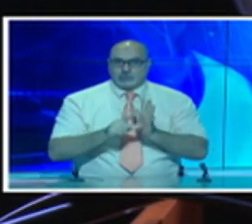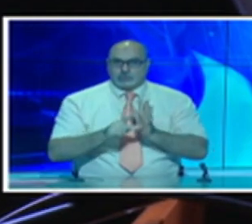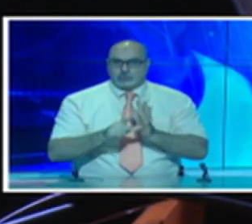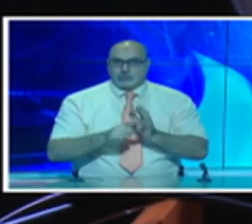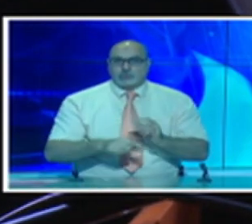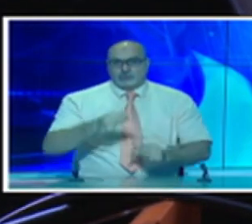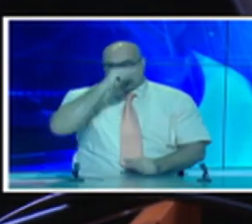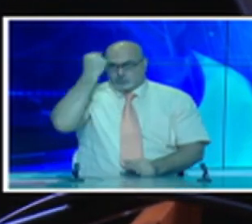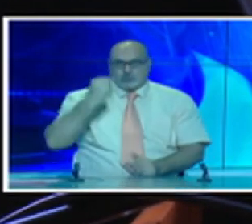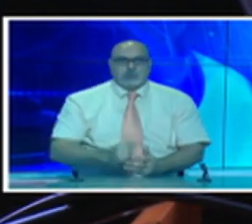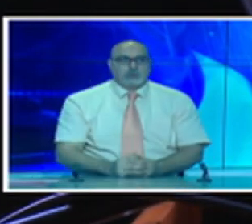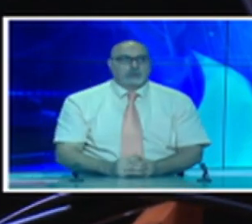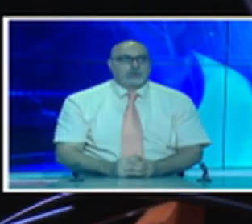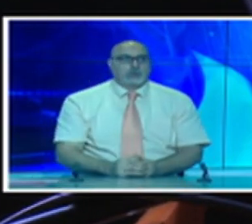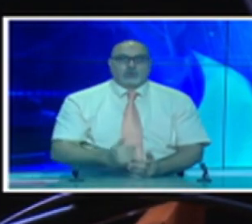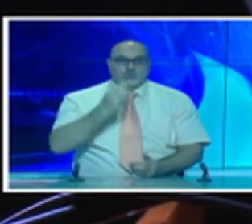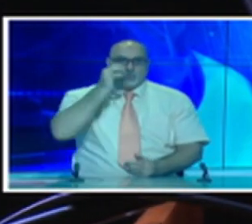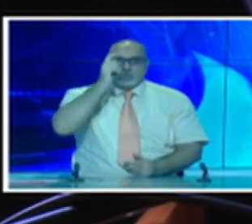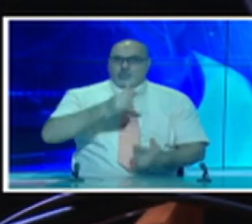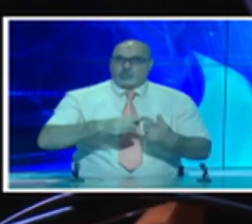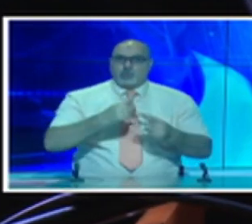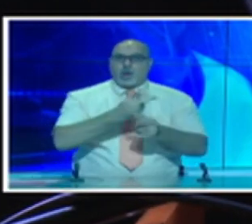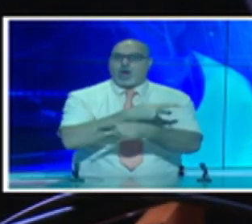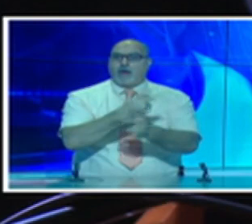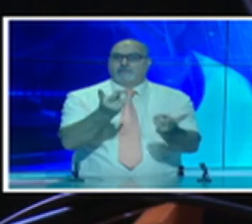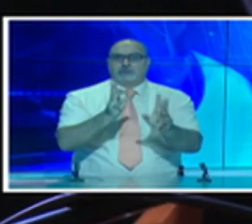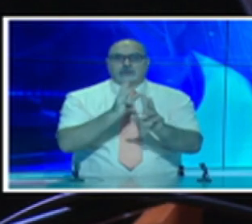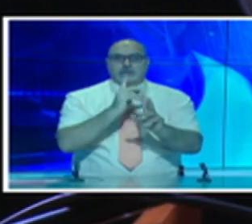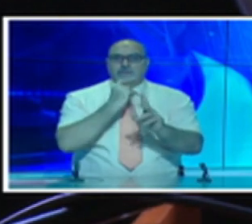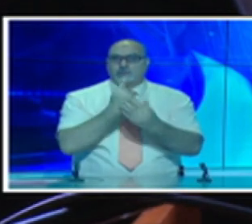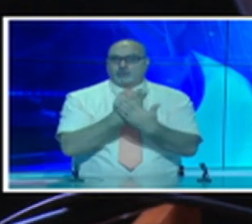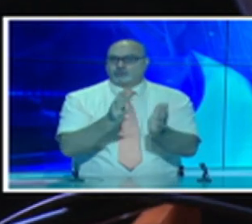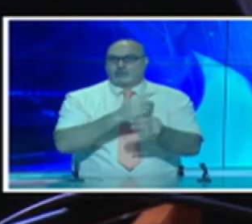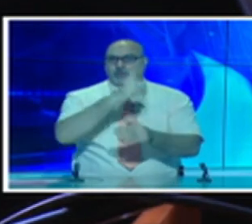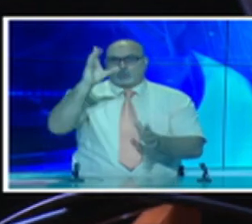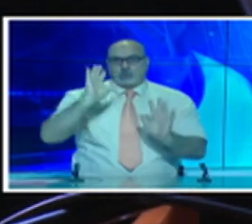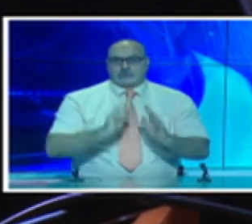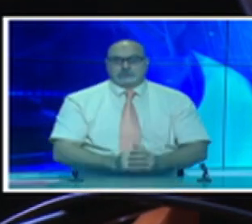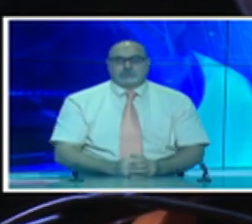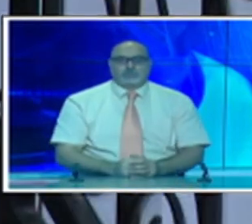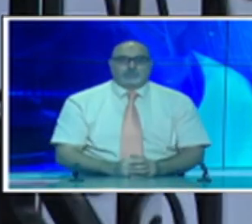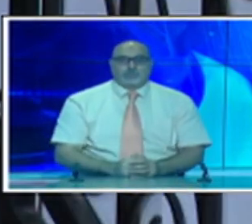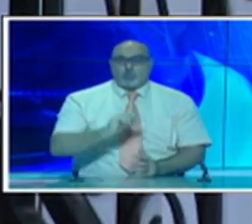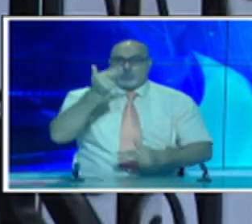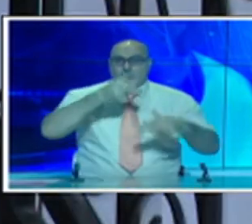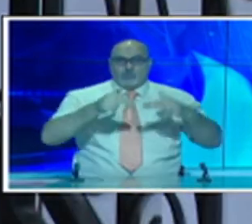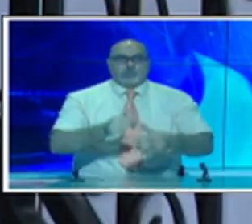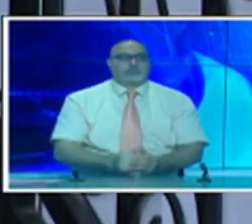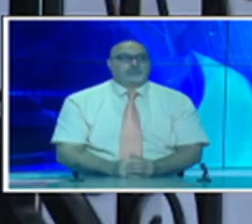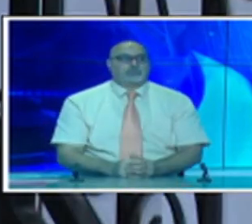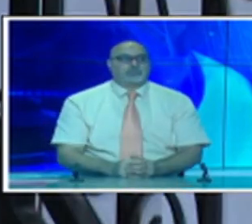إن شاء الله الشعب الجزائري راح يعطي رأيه فيها بكل ديمقراطية يوم أول نوفمبر.